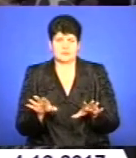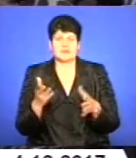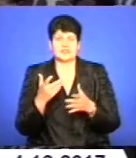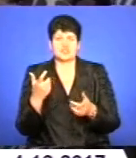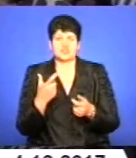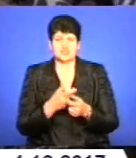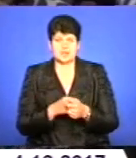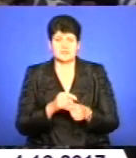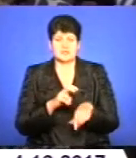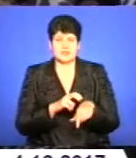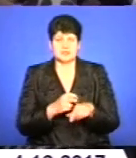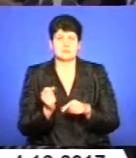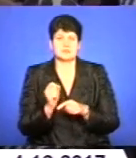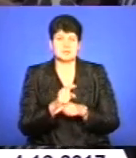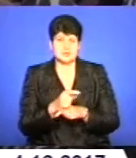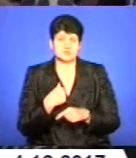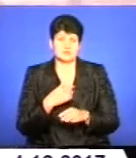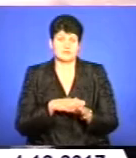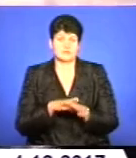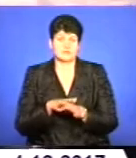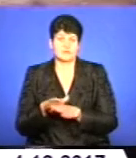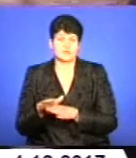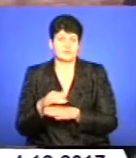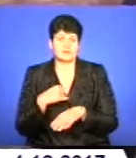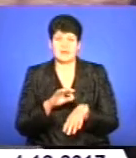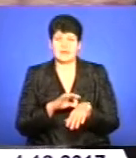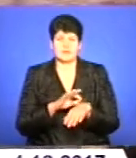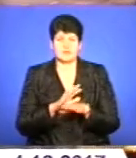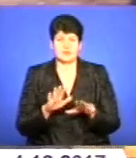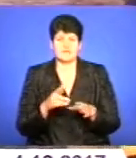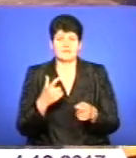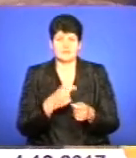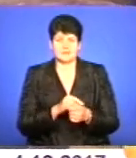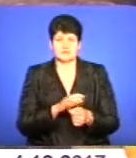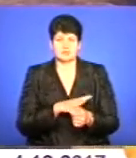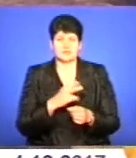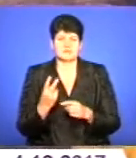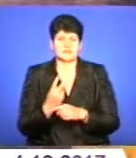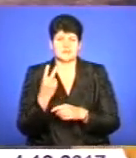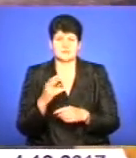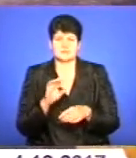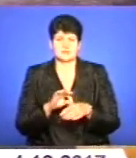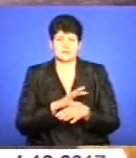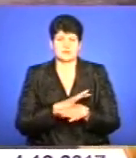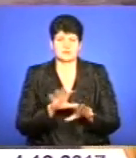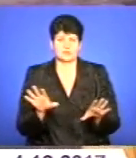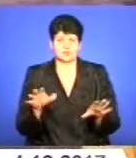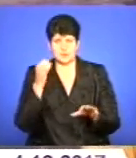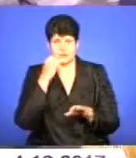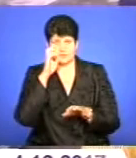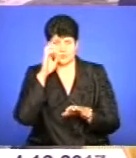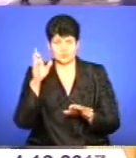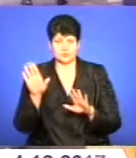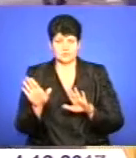лікар призначає, то ми і робимося. Ми не хворіли на кір. Ми були провакциновані два рази, то ми не хворіли. Як от Богу